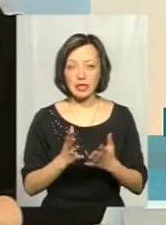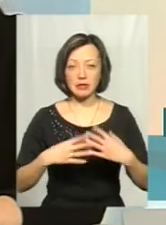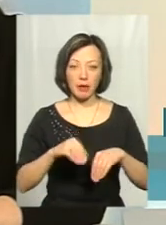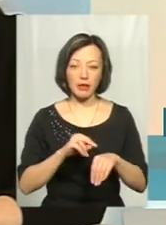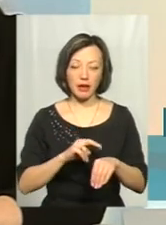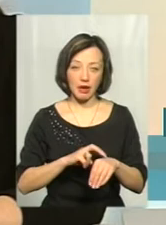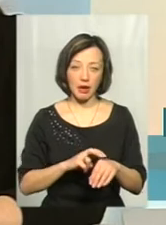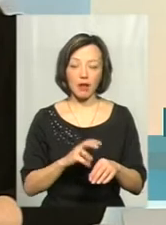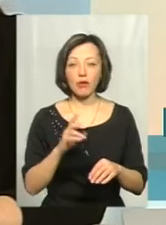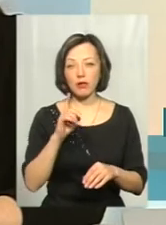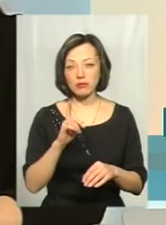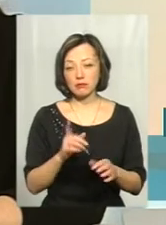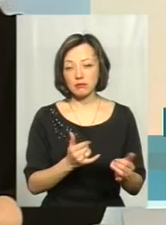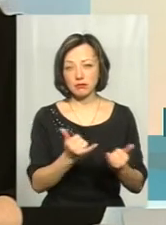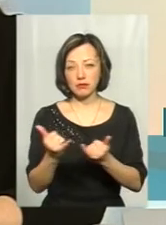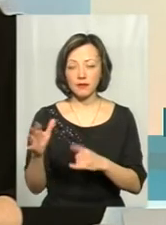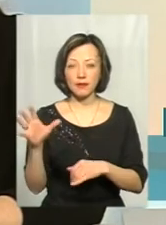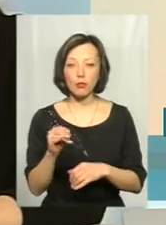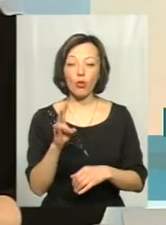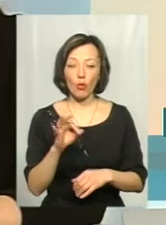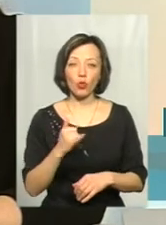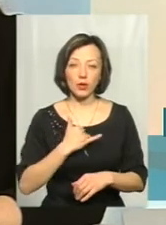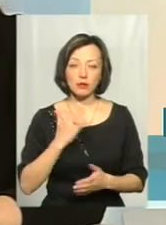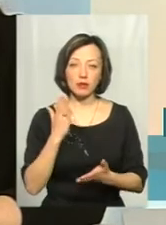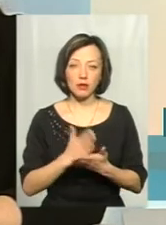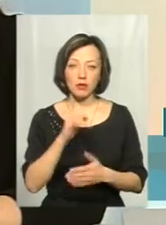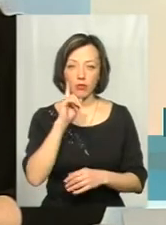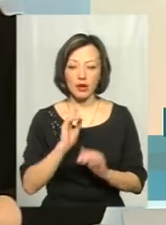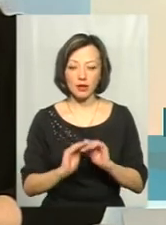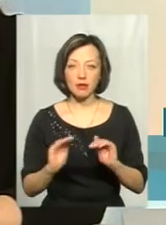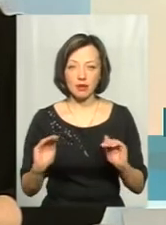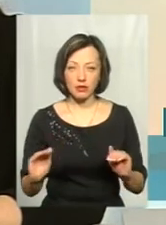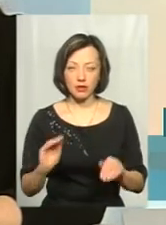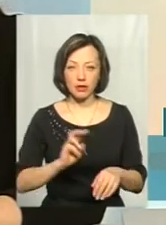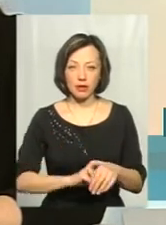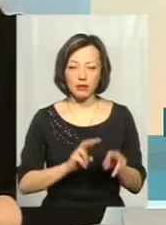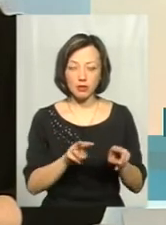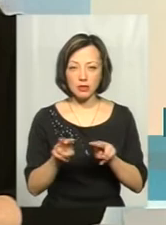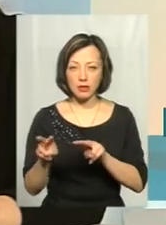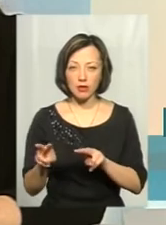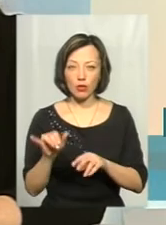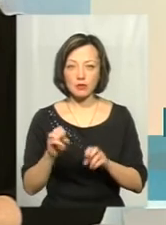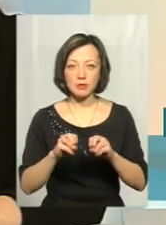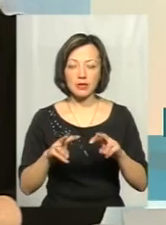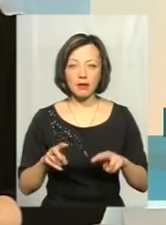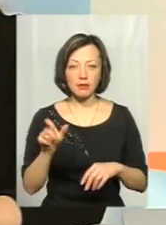населення. Але поки що в нас достатньо педіатрів, щоб ми охопили дитяче населення саме педіатричним спостереженням спеціаліста.